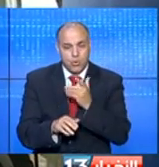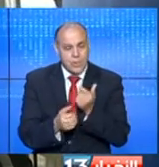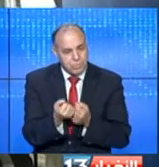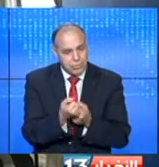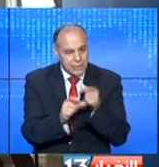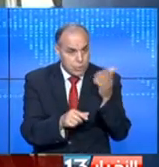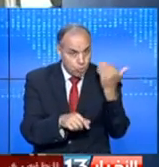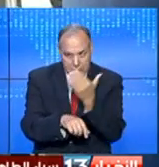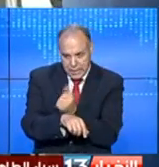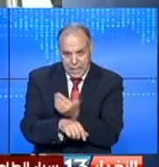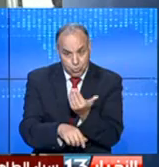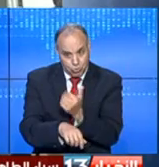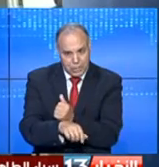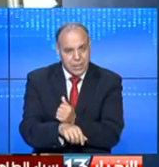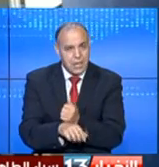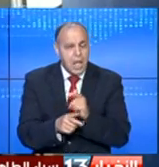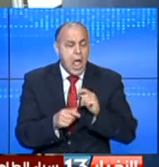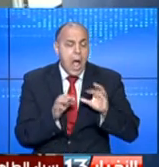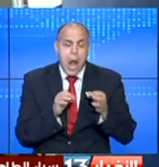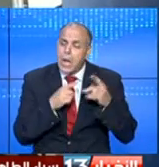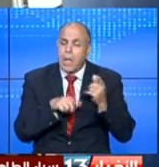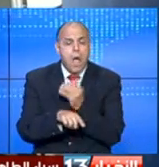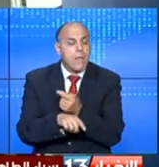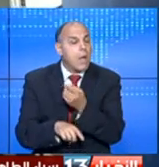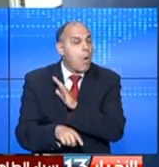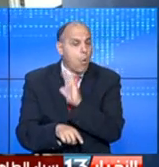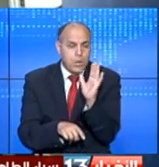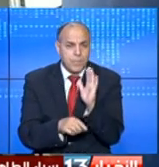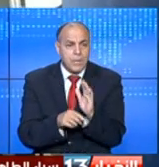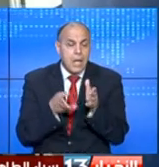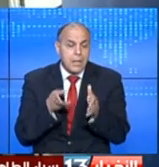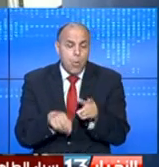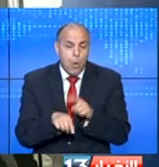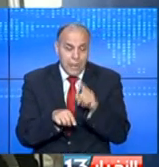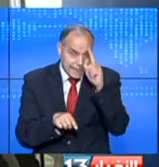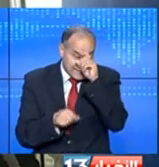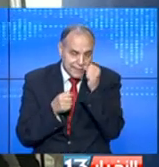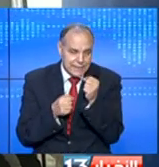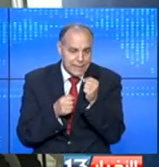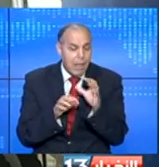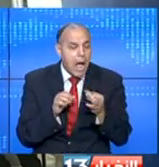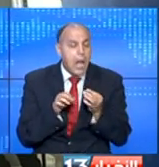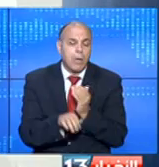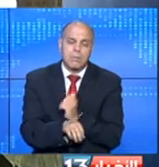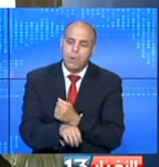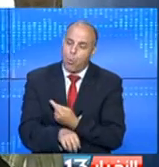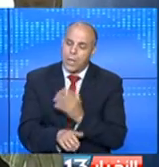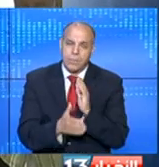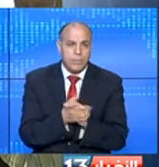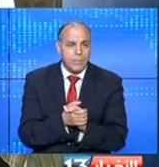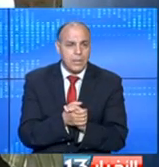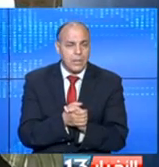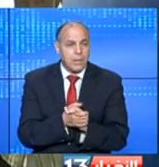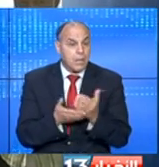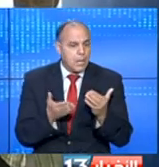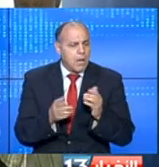نشجعوا العباد على التلقيح على خاطر راهو ما عندناش حتى حل آخر، خاصة في الوضع هذايا في البلاد راه ما عندنا حتى حل آخر كان التلقيح. يصير شوية